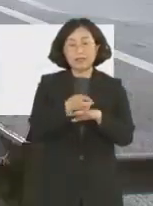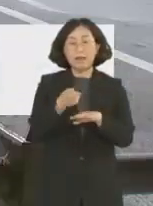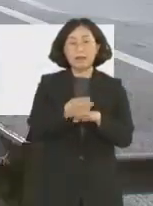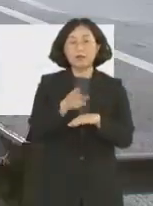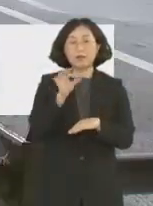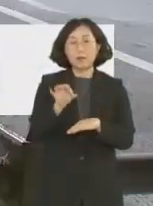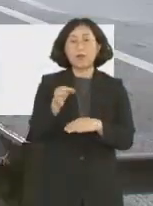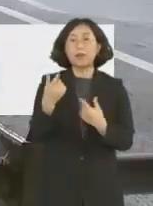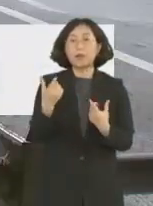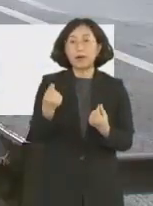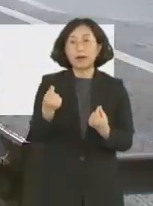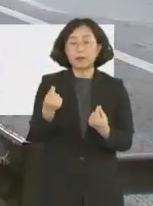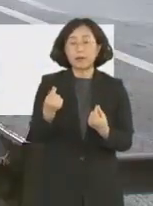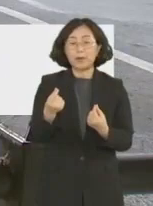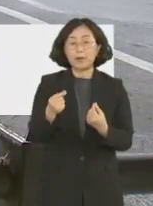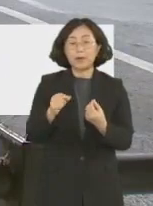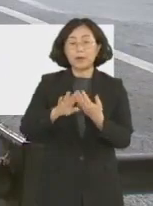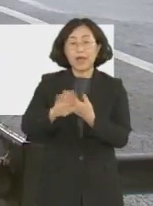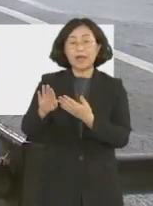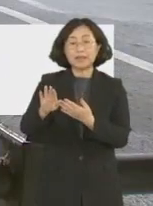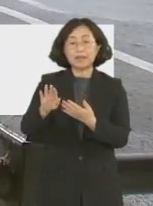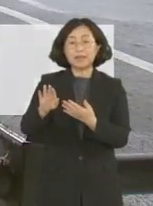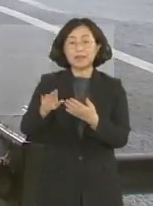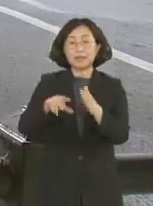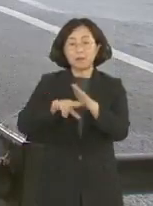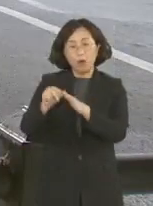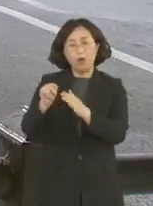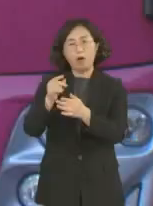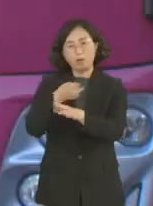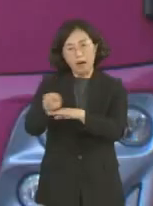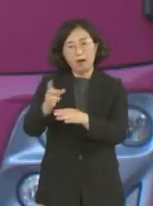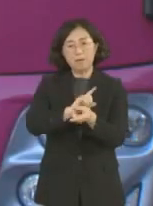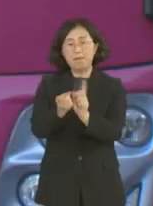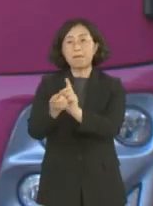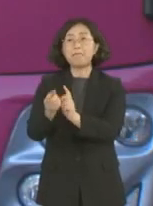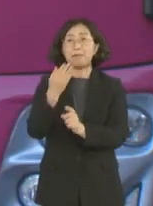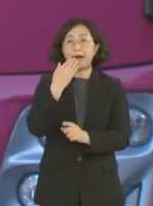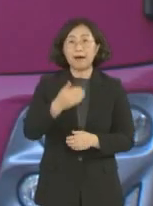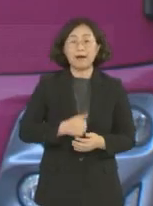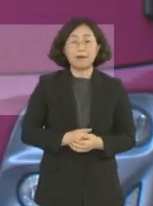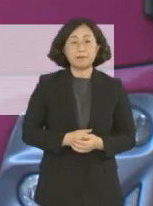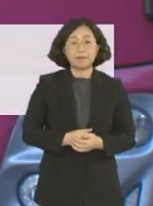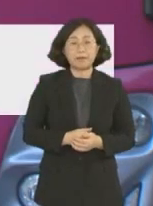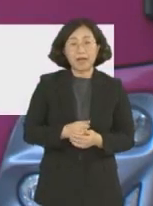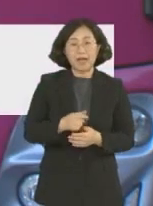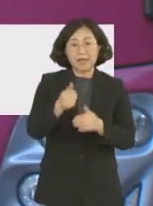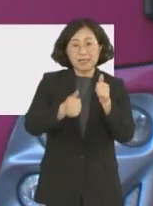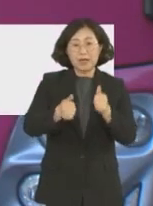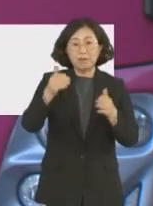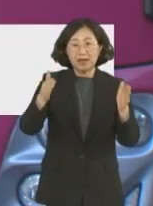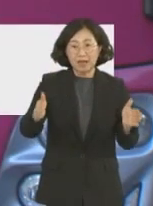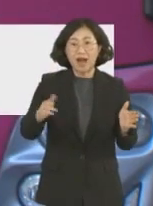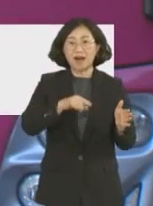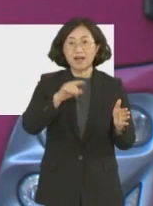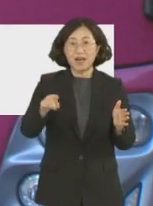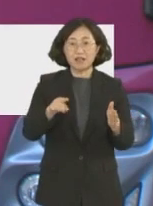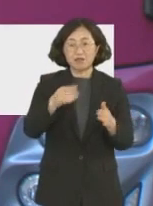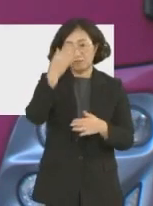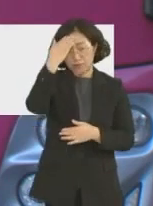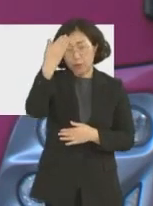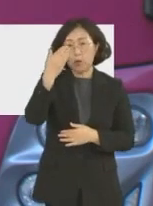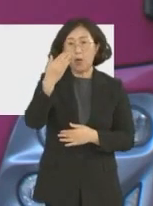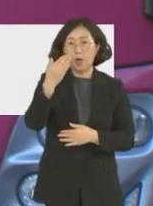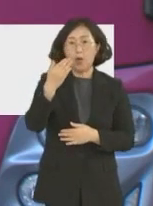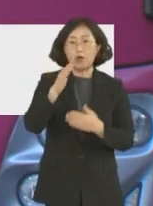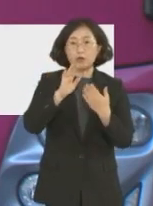요금을 적용하고 다른 대중교통과의 환승도 가능합니다. 시범 운행 기간에는 무상으로 운영할 계획이며 무상 운영 기간 중에